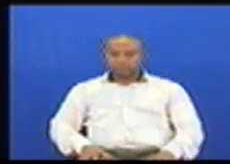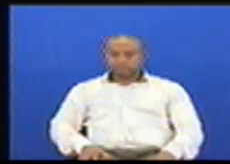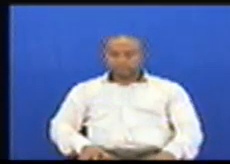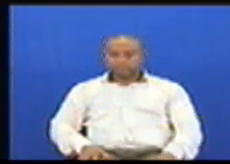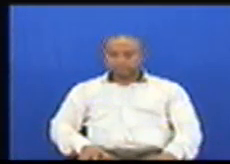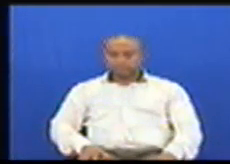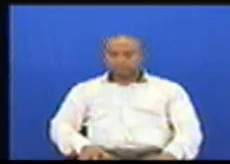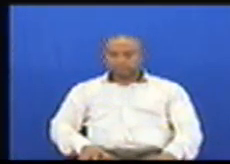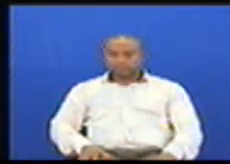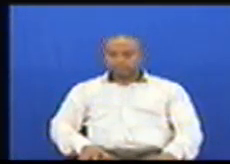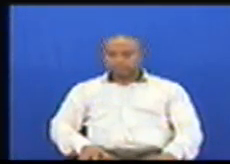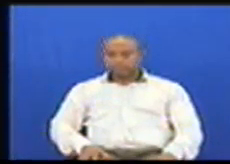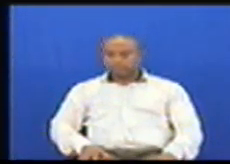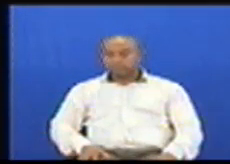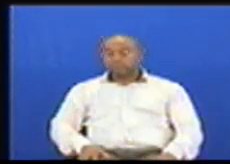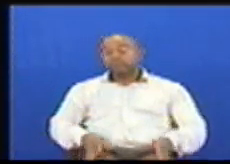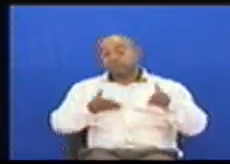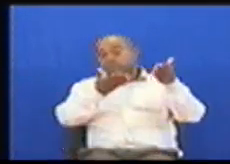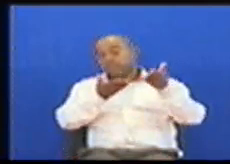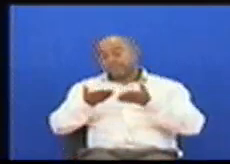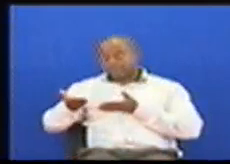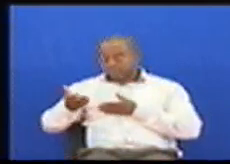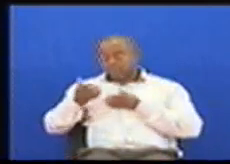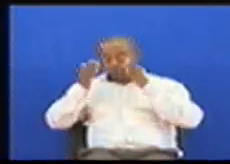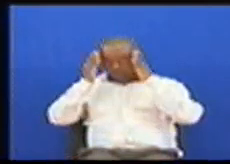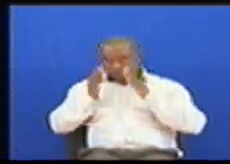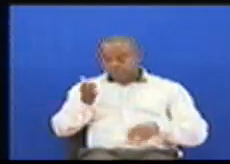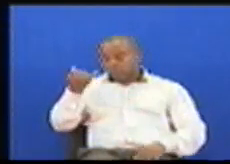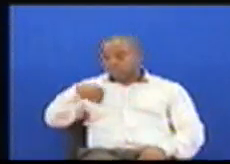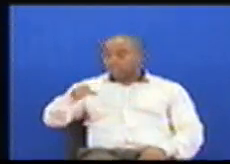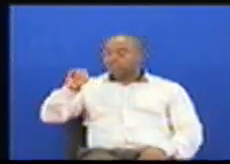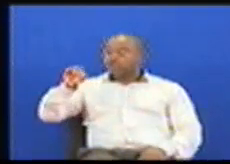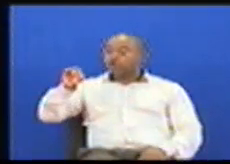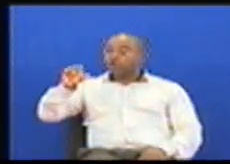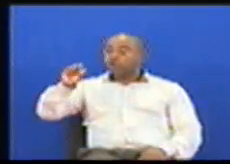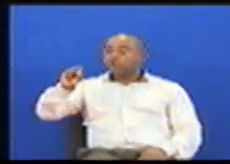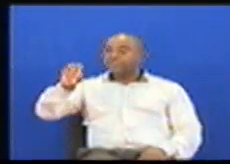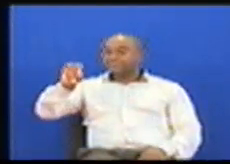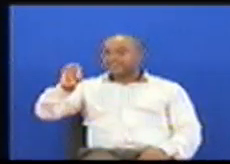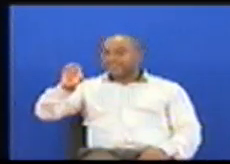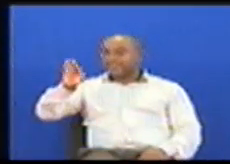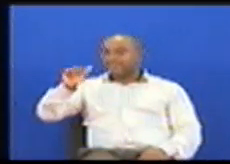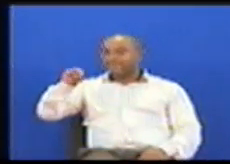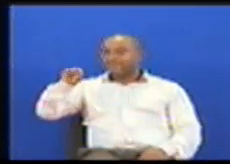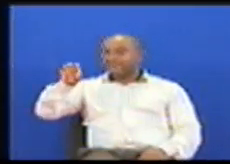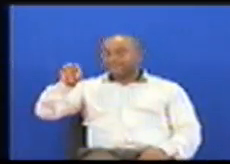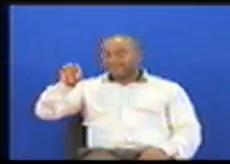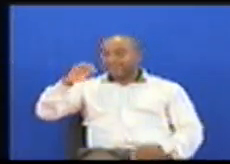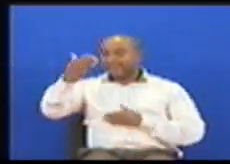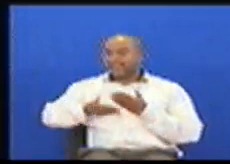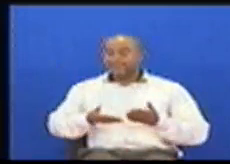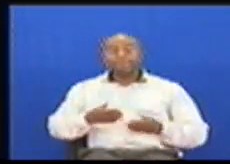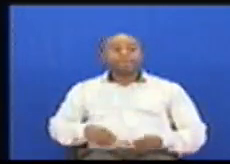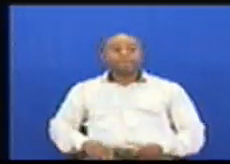Mheshimiwa Josephine Johnson Genzabuke atafuatiwa na Mheshimiwa Musa Bakari